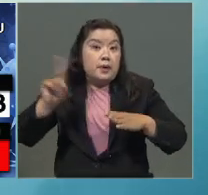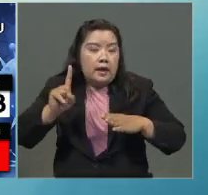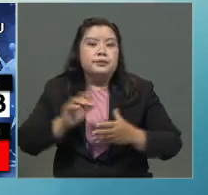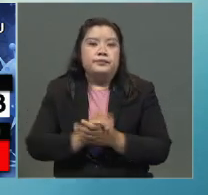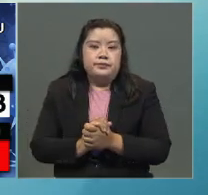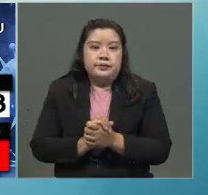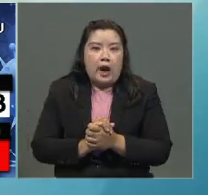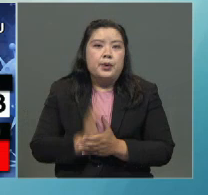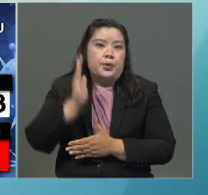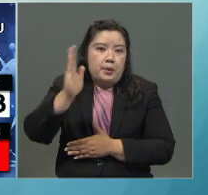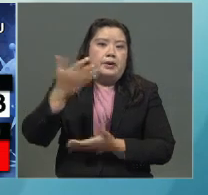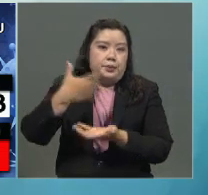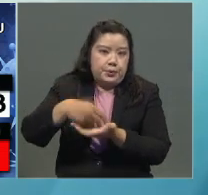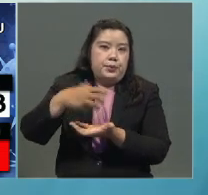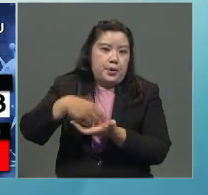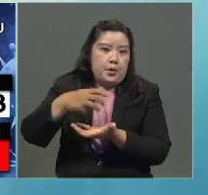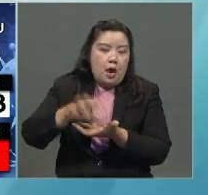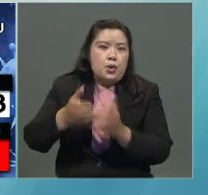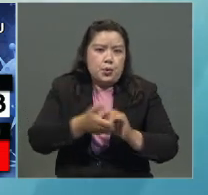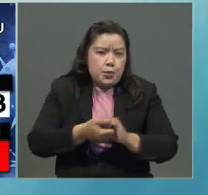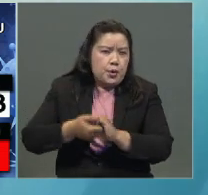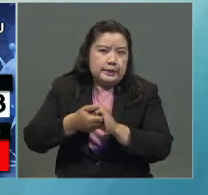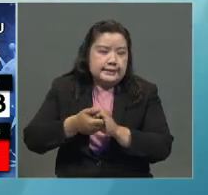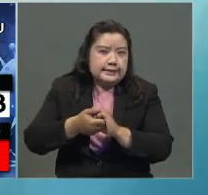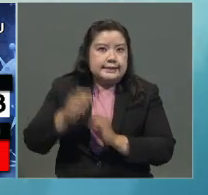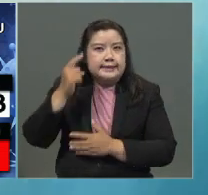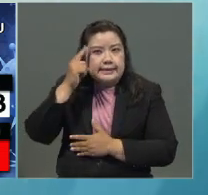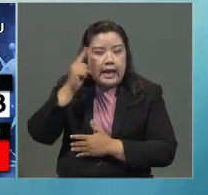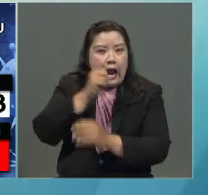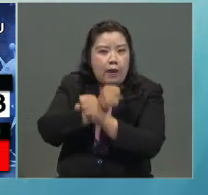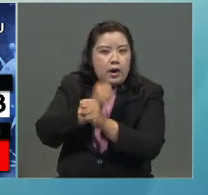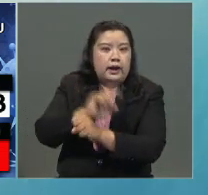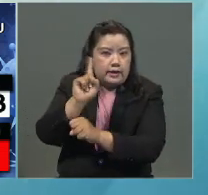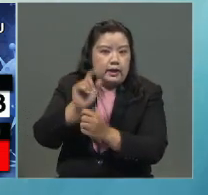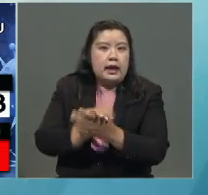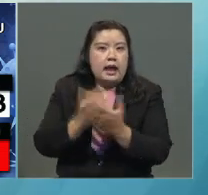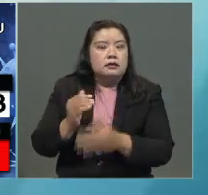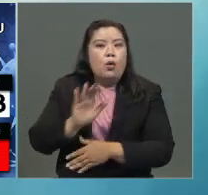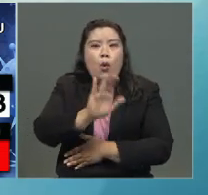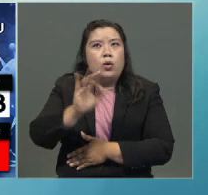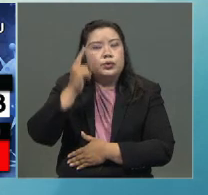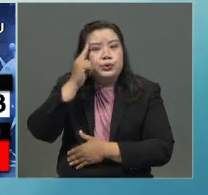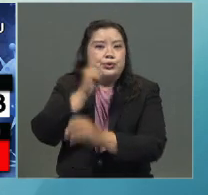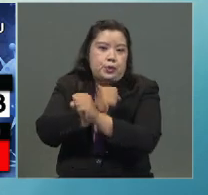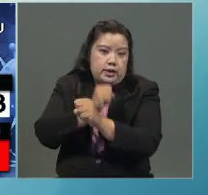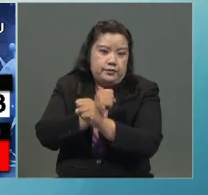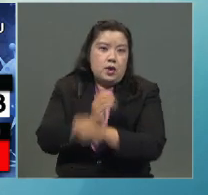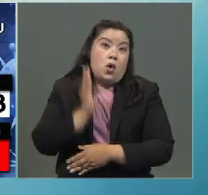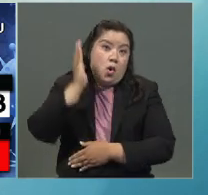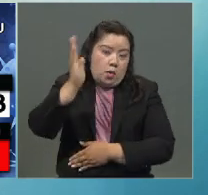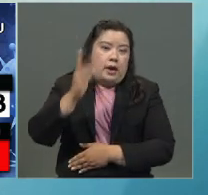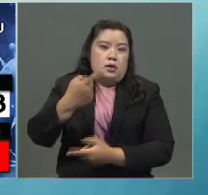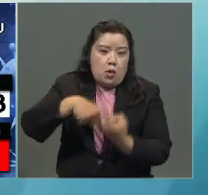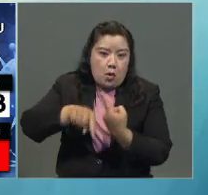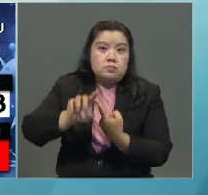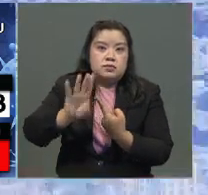จะได้มาร่วมด้วยช่วยกันคิดแล้วก็กิจการต่างๆก็ท่านก็ไปช่วยกันวางแผนแล้วเราจะได้ขยับไปสู่มาตรการที่